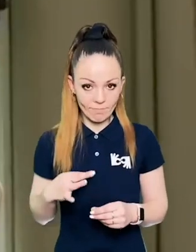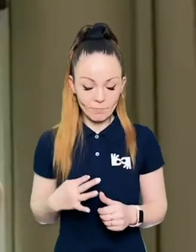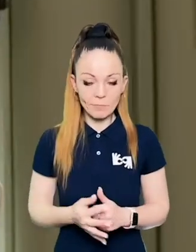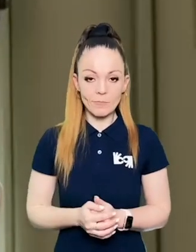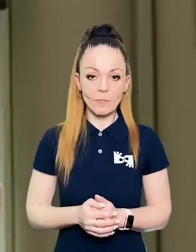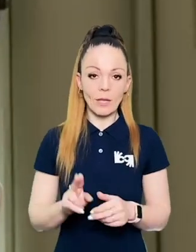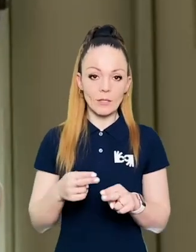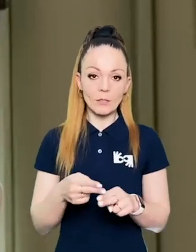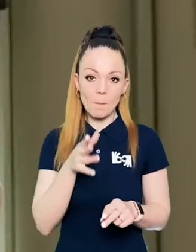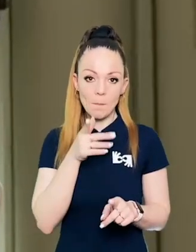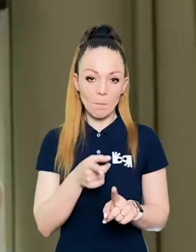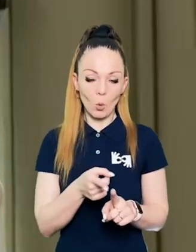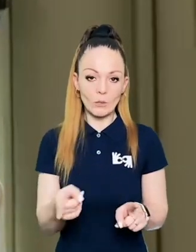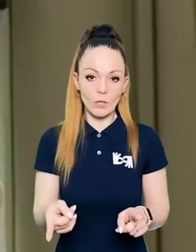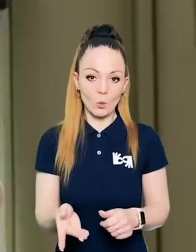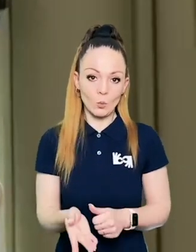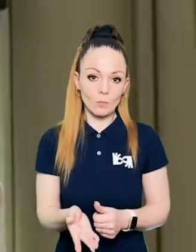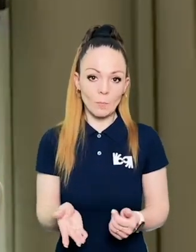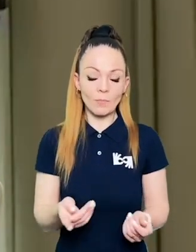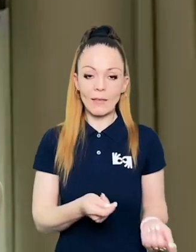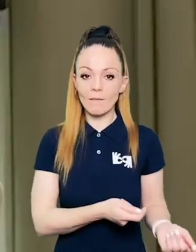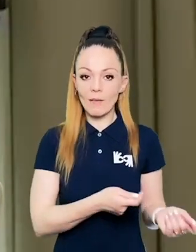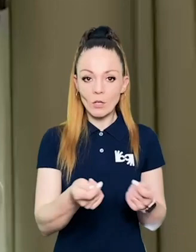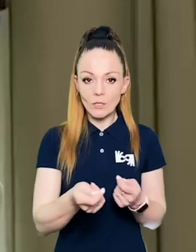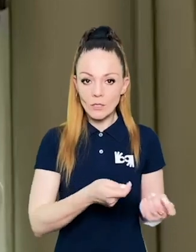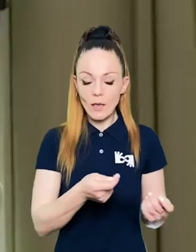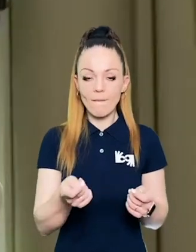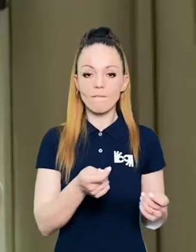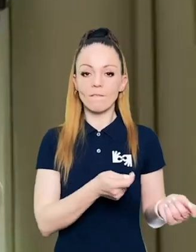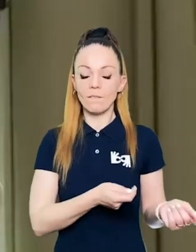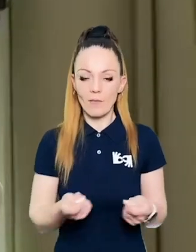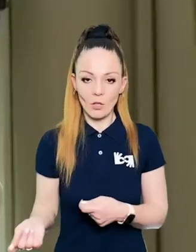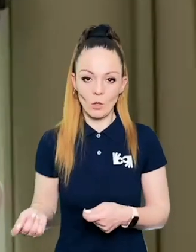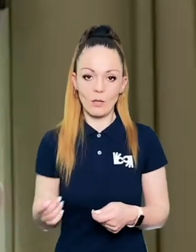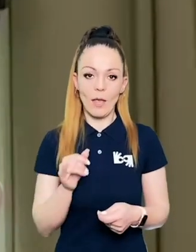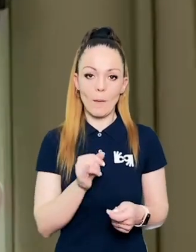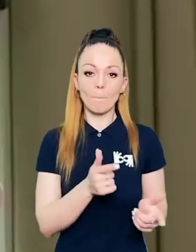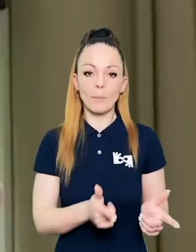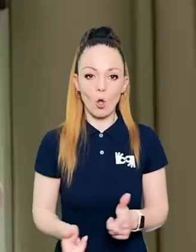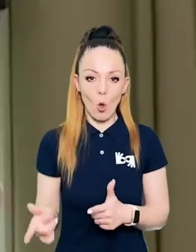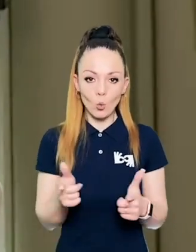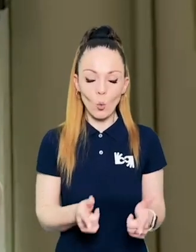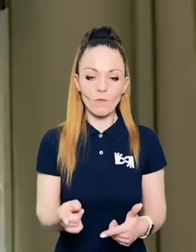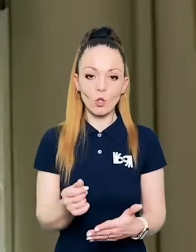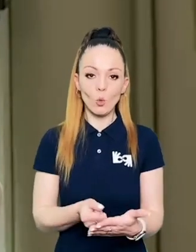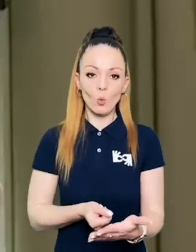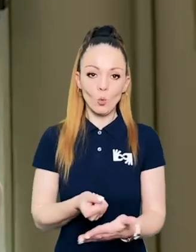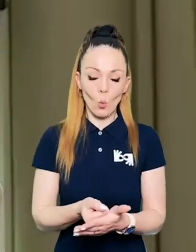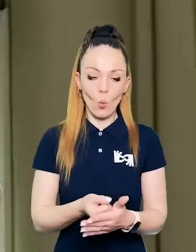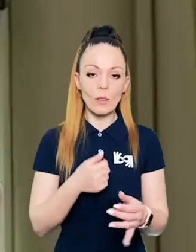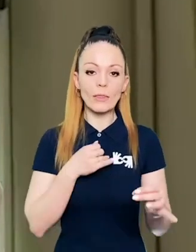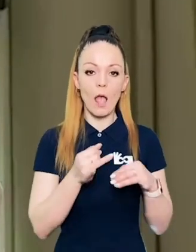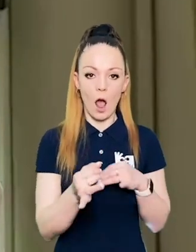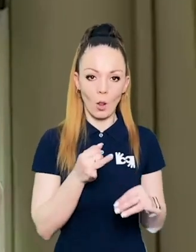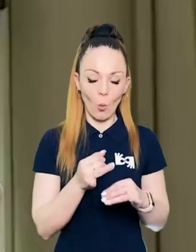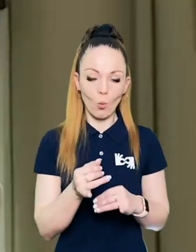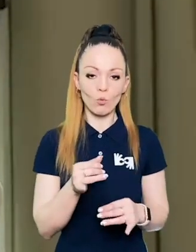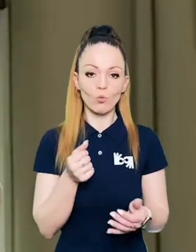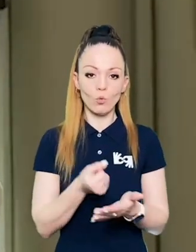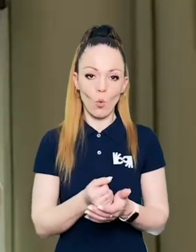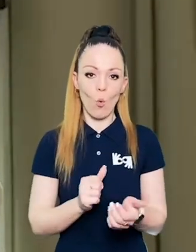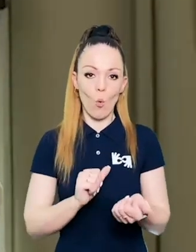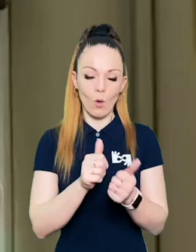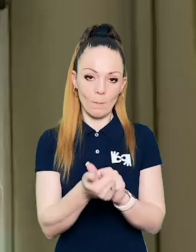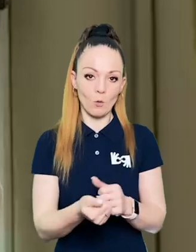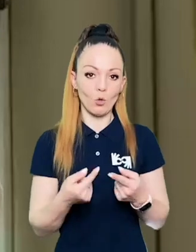розвідка цим процесом вивезення, виведення і підготовки до